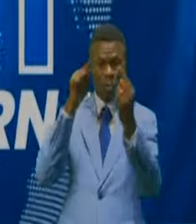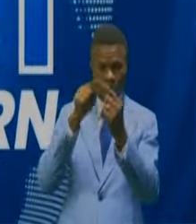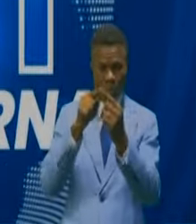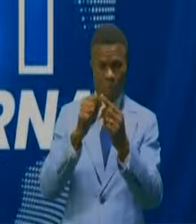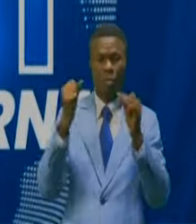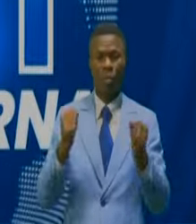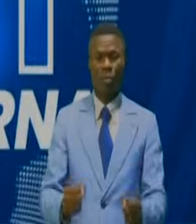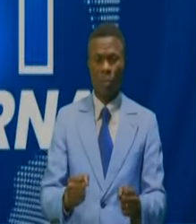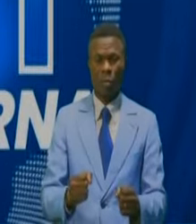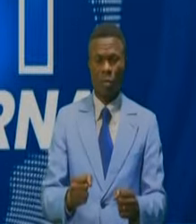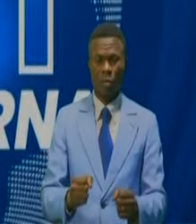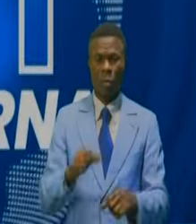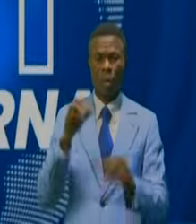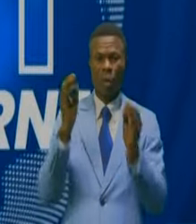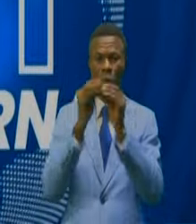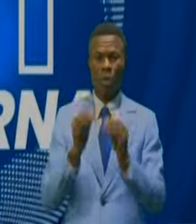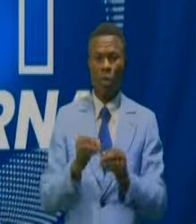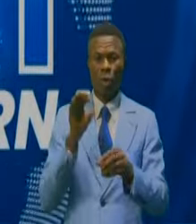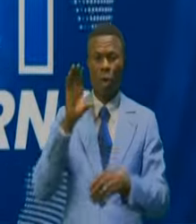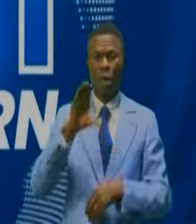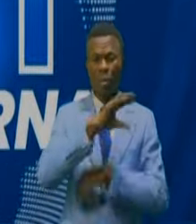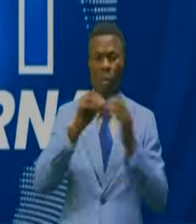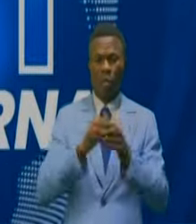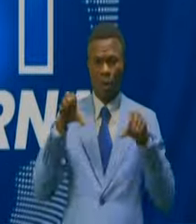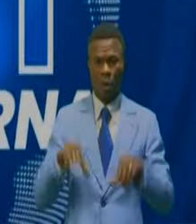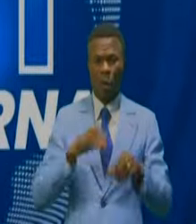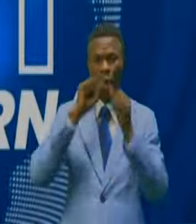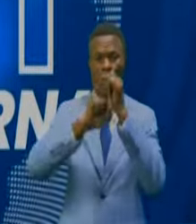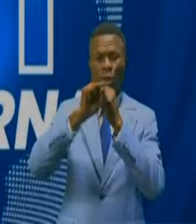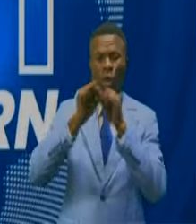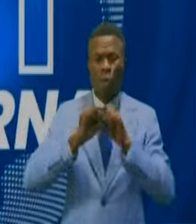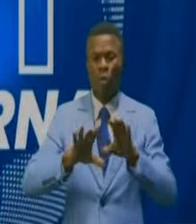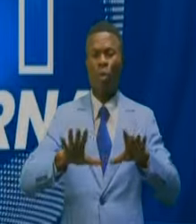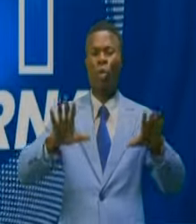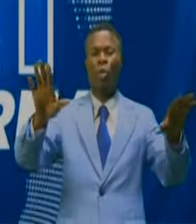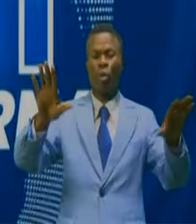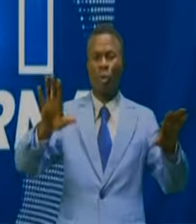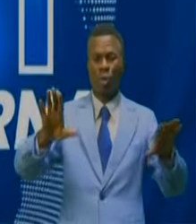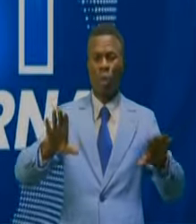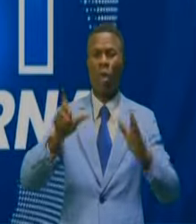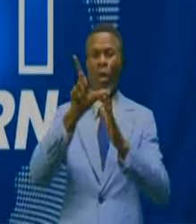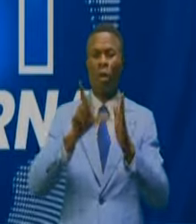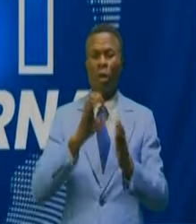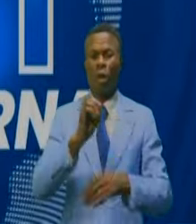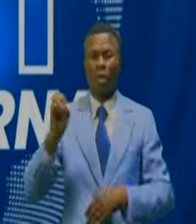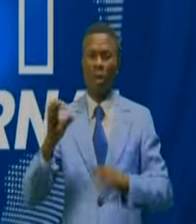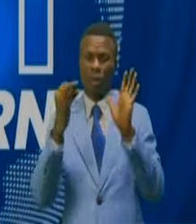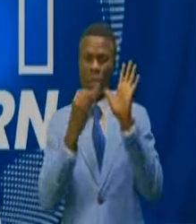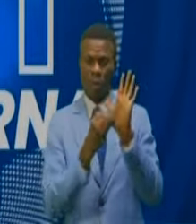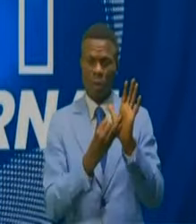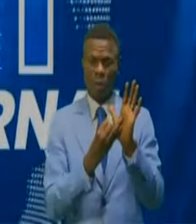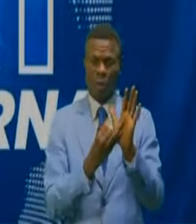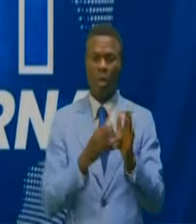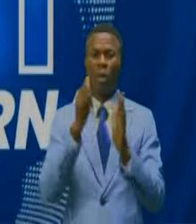la stabilisation du taux de change. La Banque centrale du Congo a lancé la campagne de vulgarisation de l'instruction numéro 007